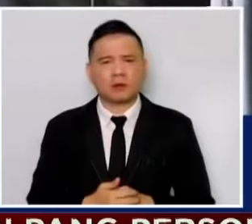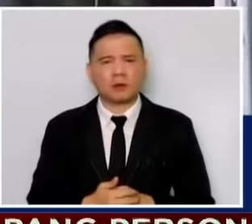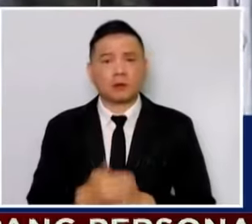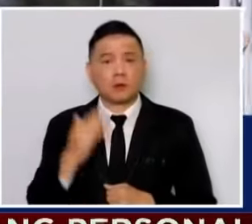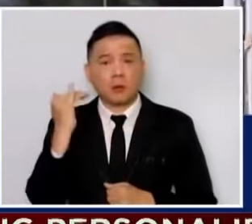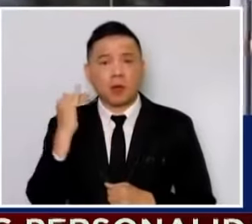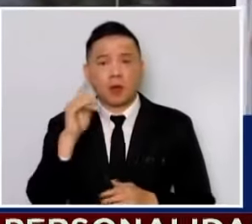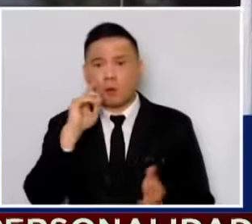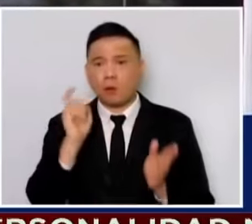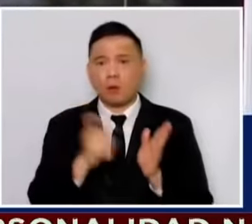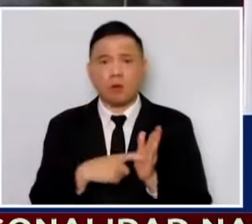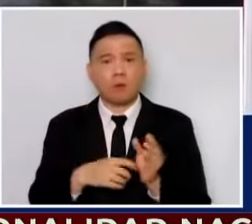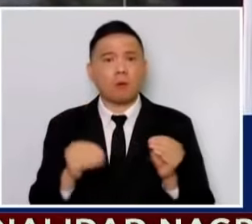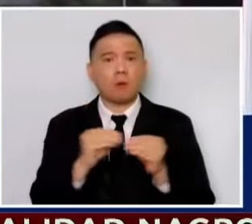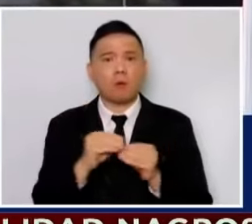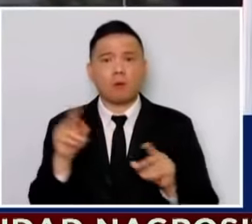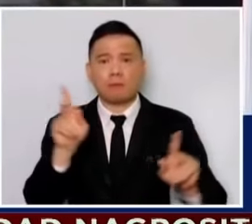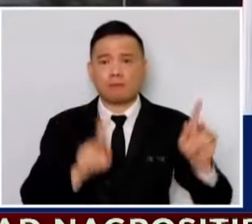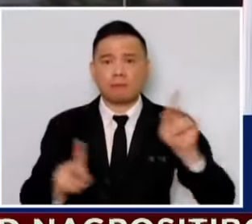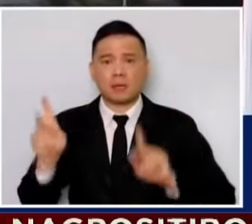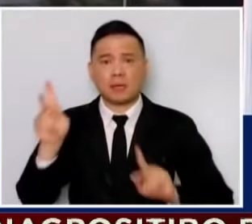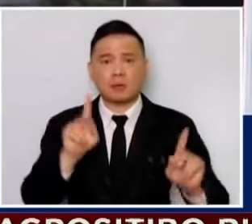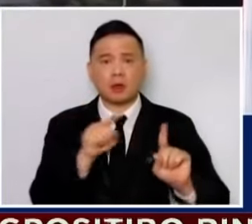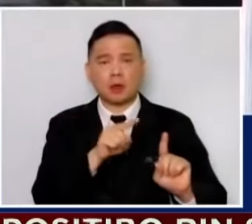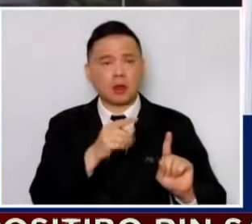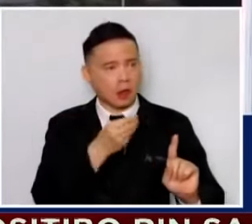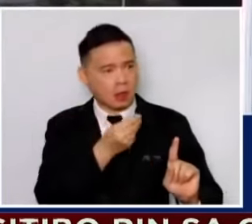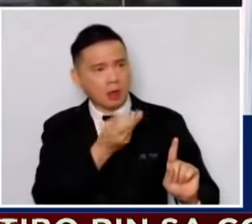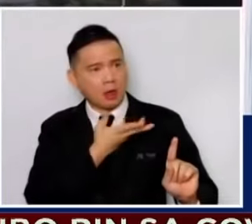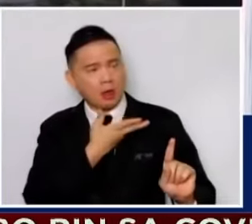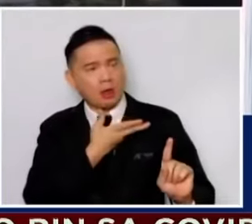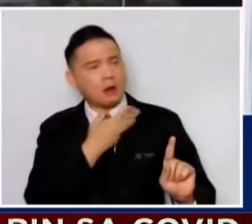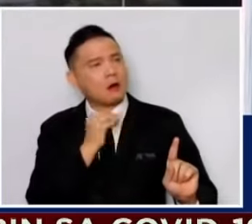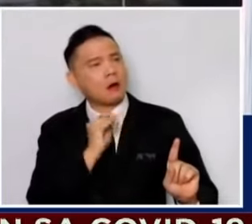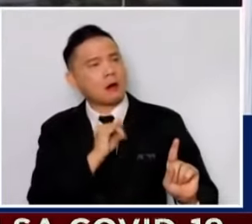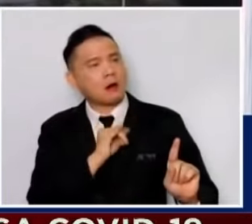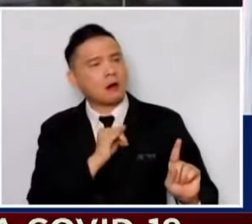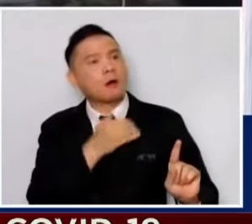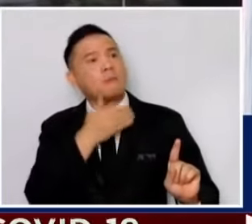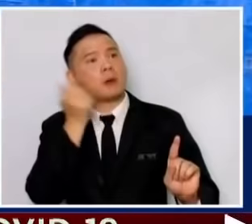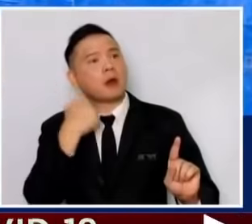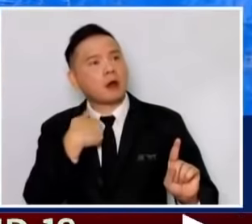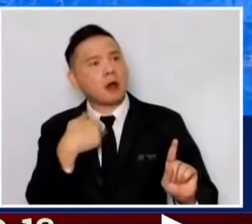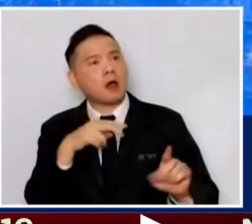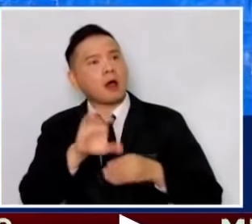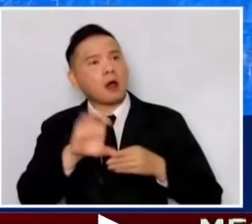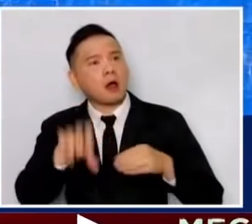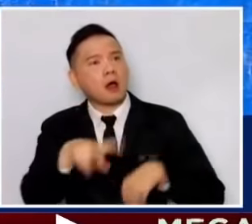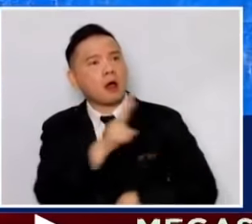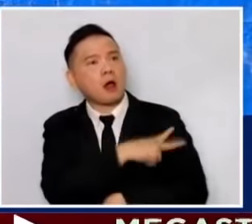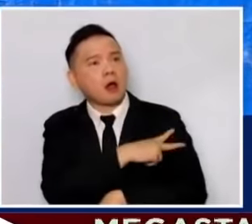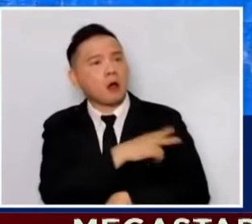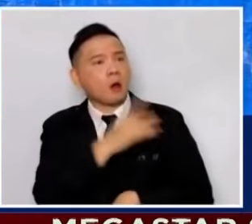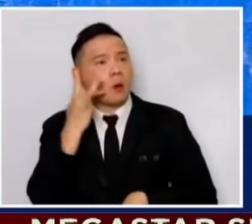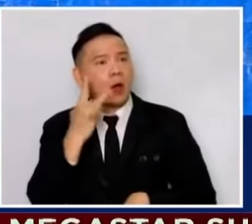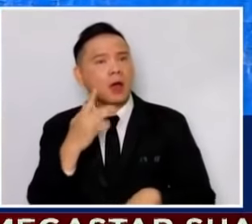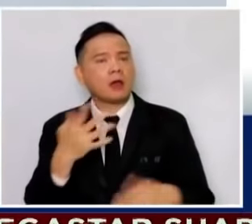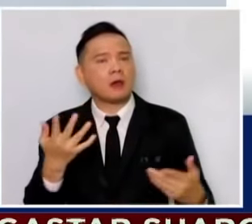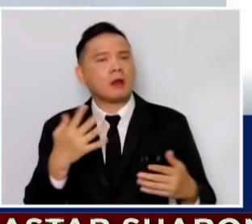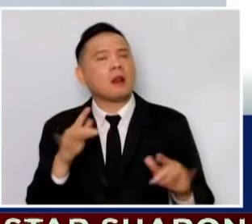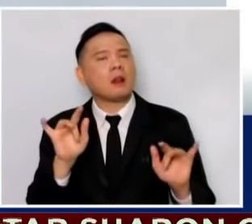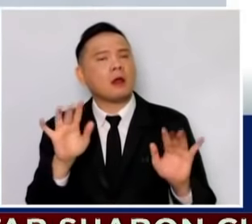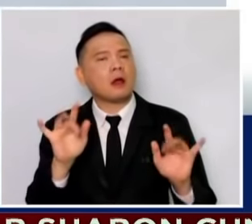know are telling us na buti na lang fully vaccinated ako, or buti na lang naka-booster